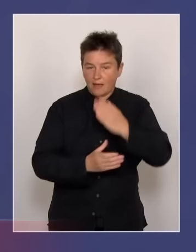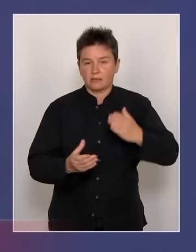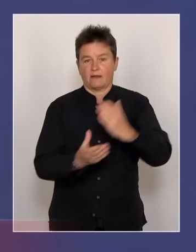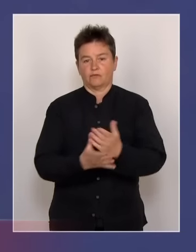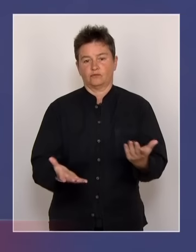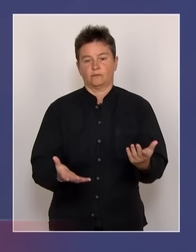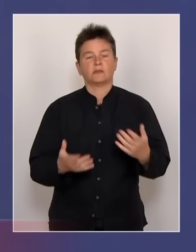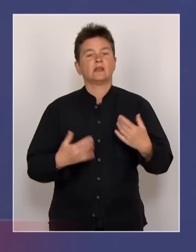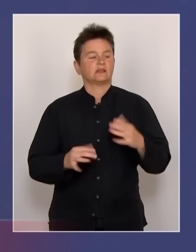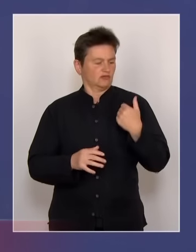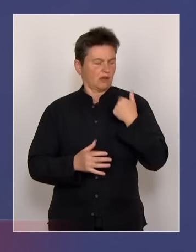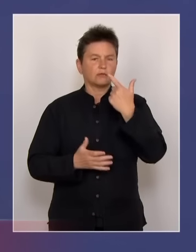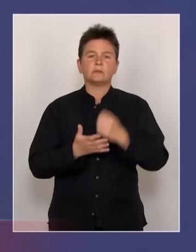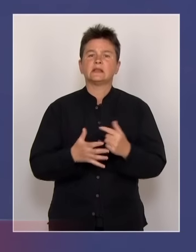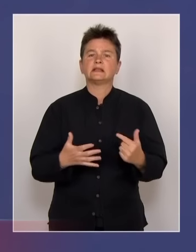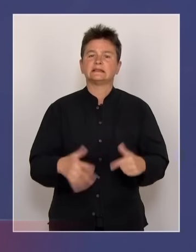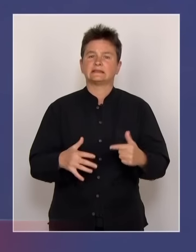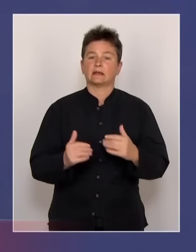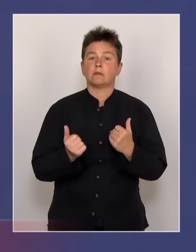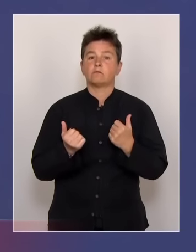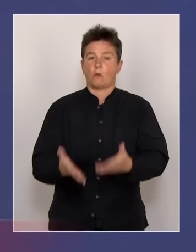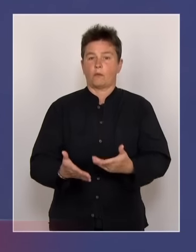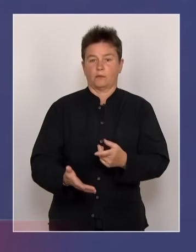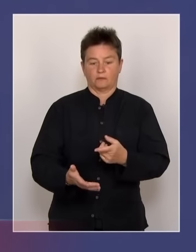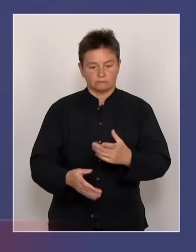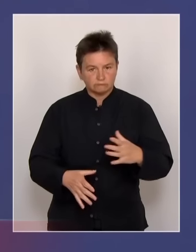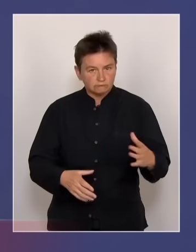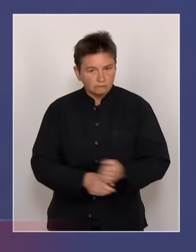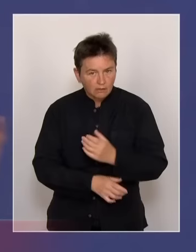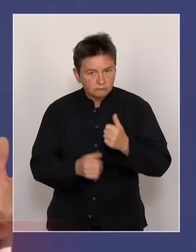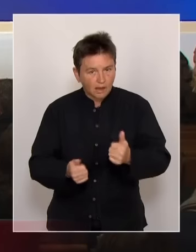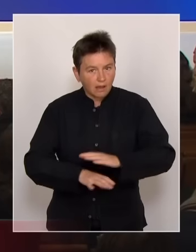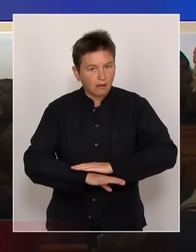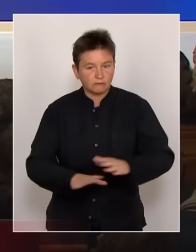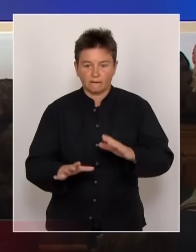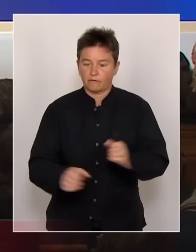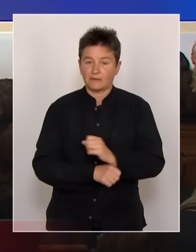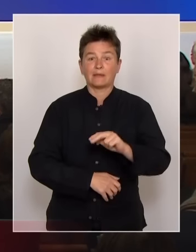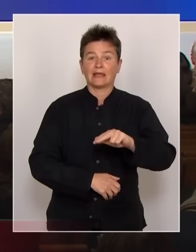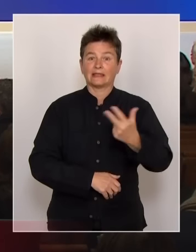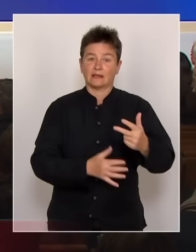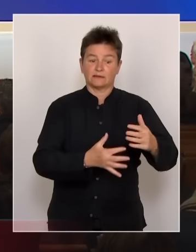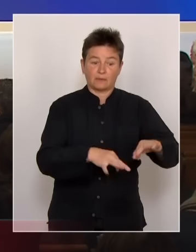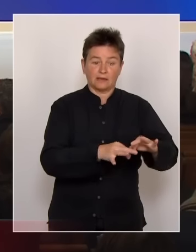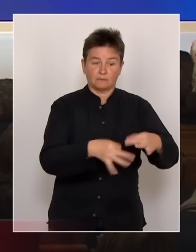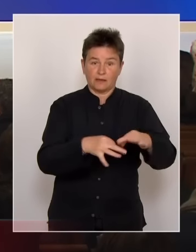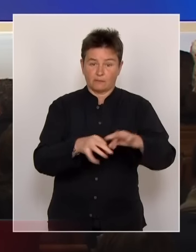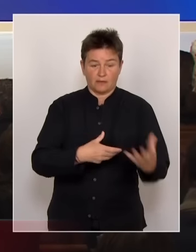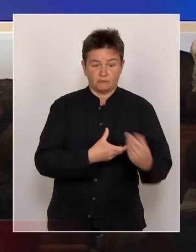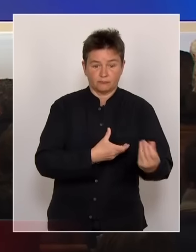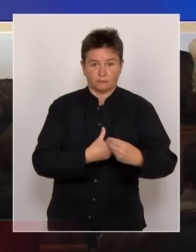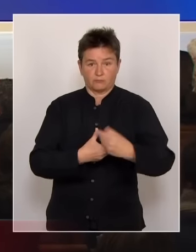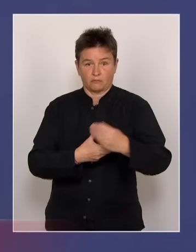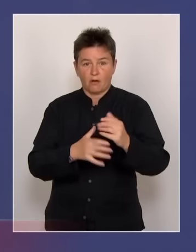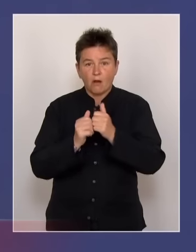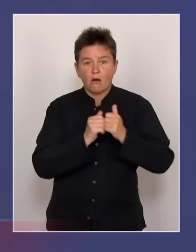Celle-ci, je l'avais proposée en 2017. elle a été un véritable succès. 13 Etats membres l'ont rejoint. Nous avons pu bâtir des